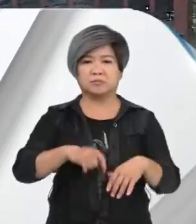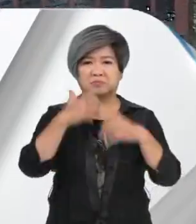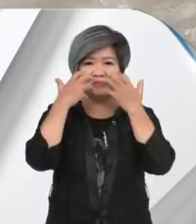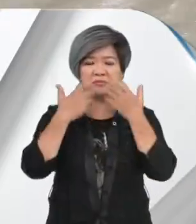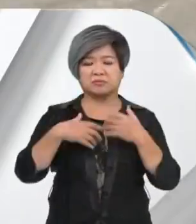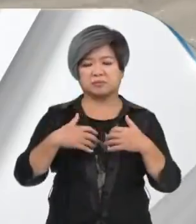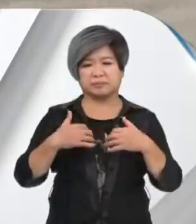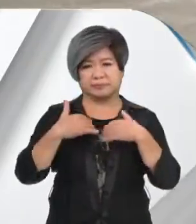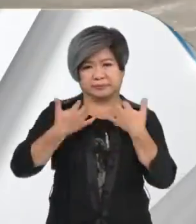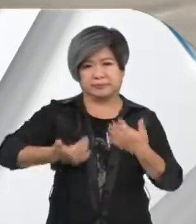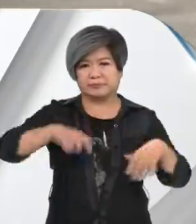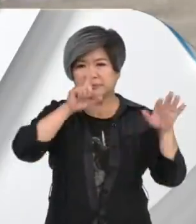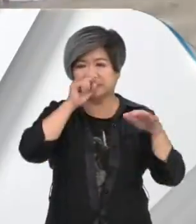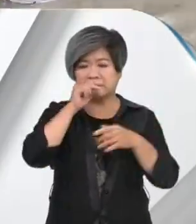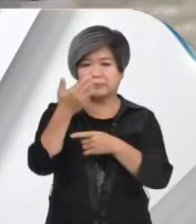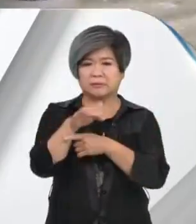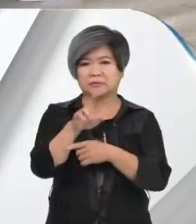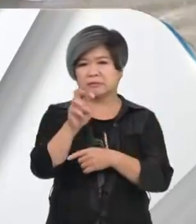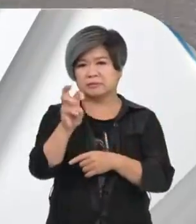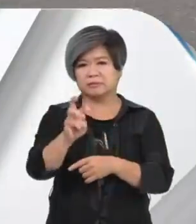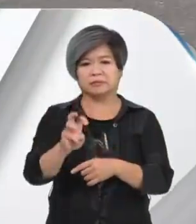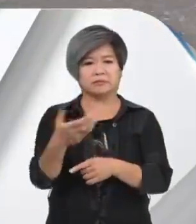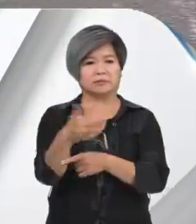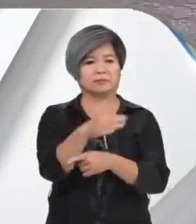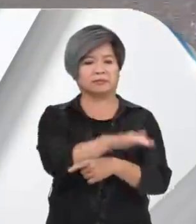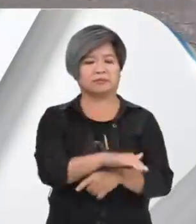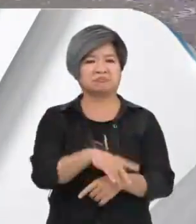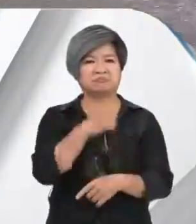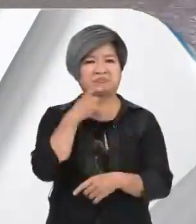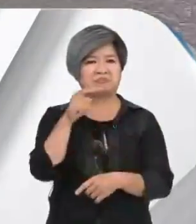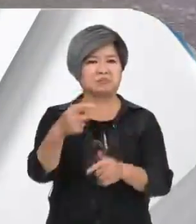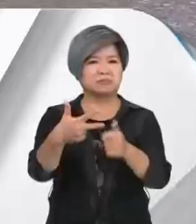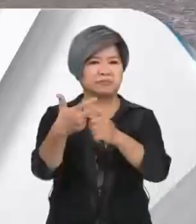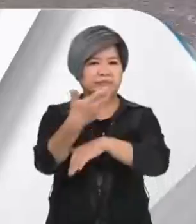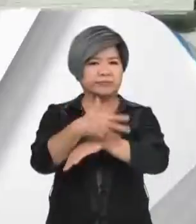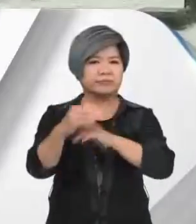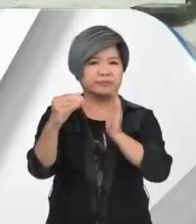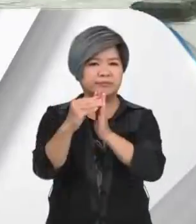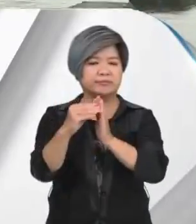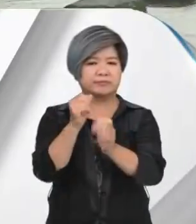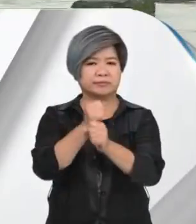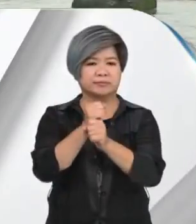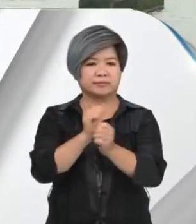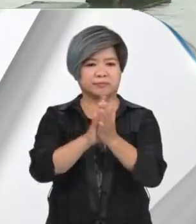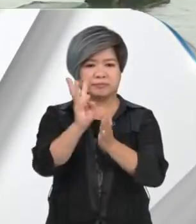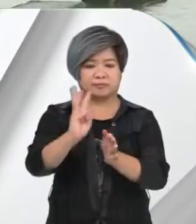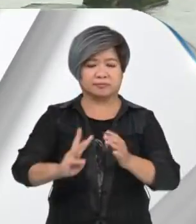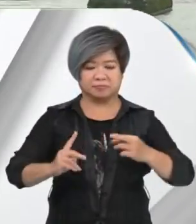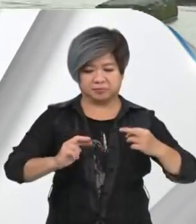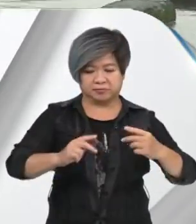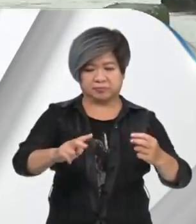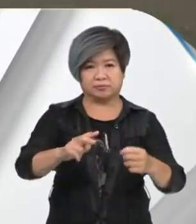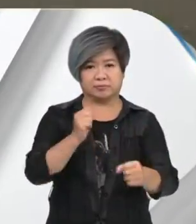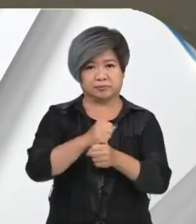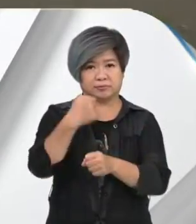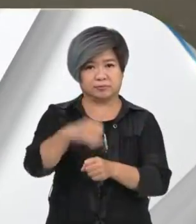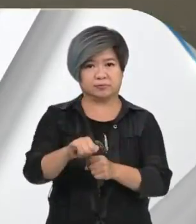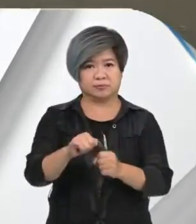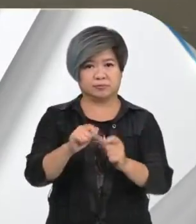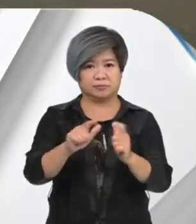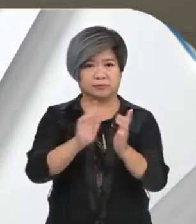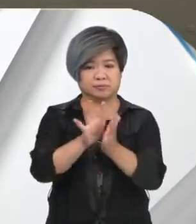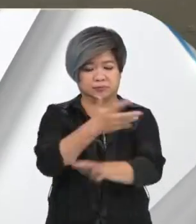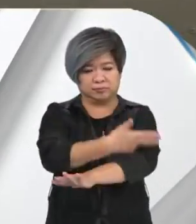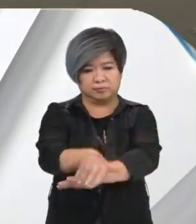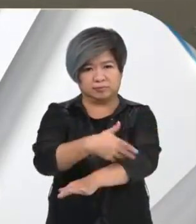2-3次啊！ 关于做太水的原因，居民怀疑是设河曲做的反映了排水改善工程，使得太排排水速度